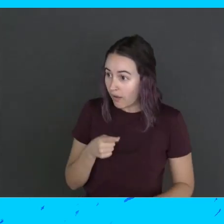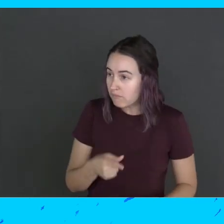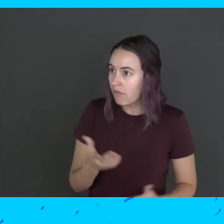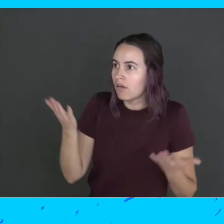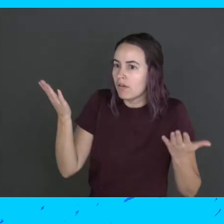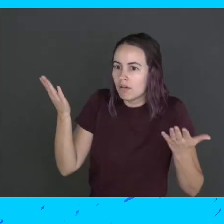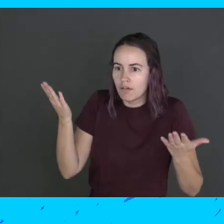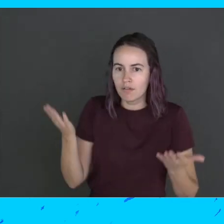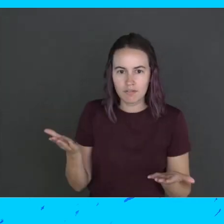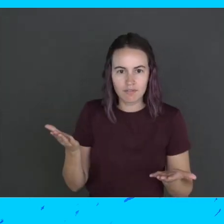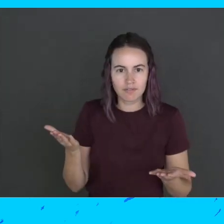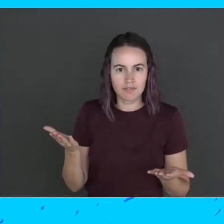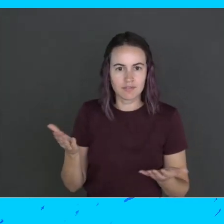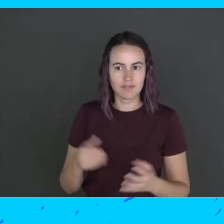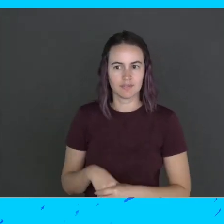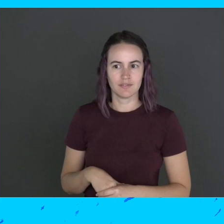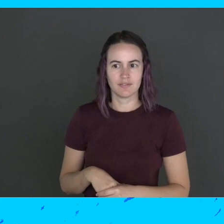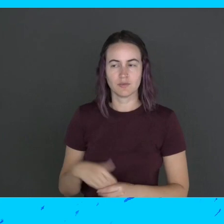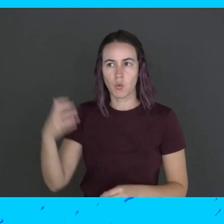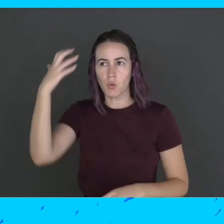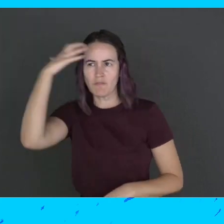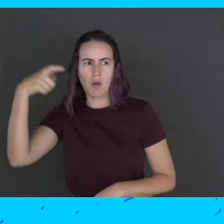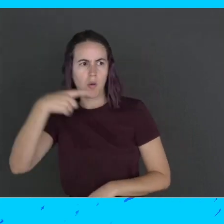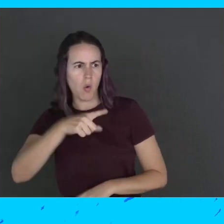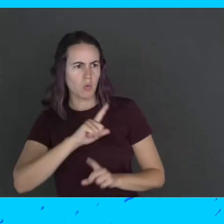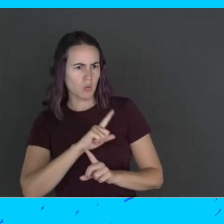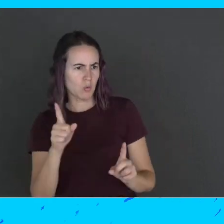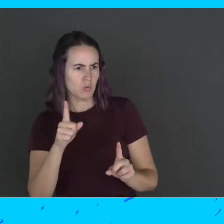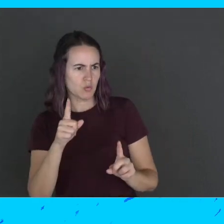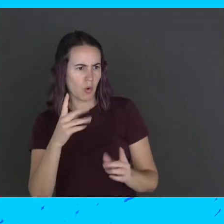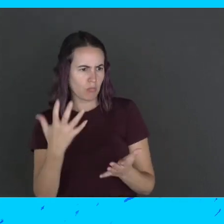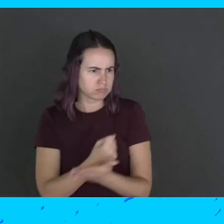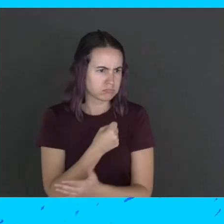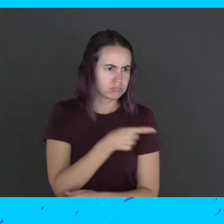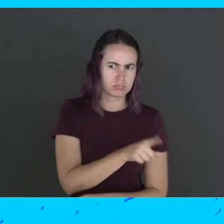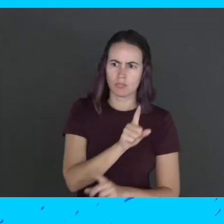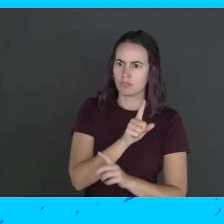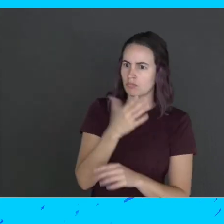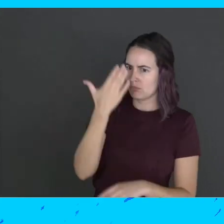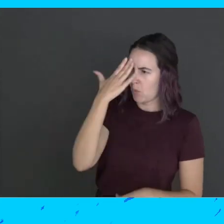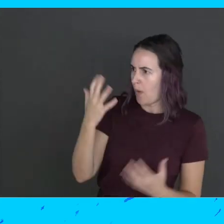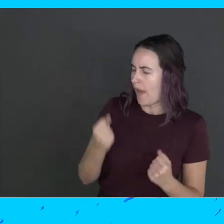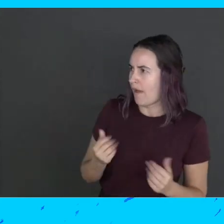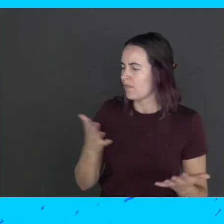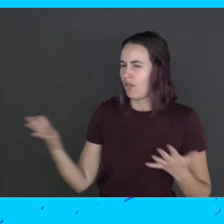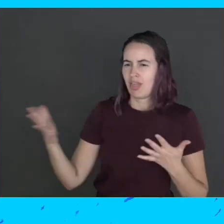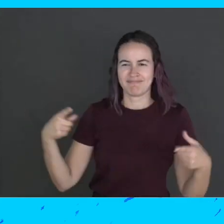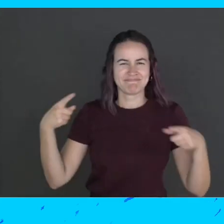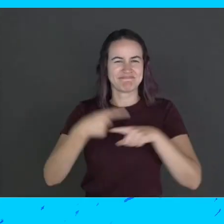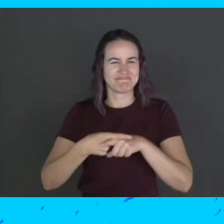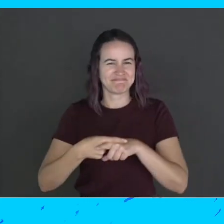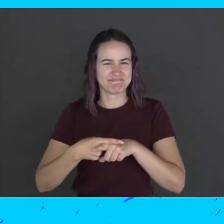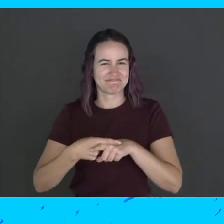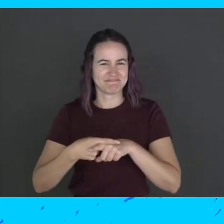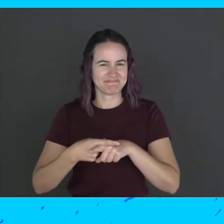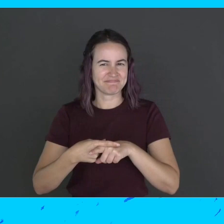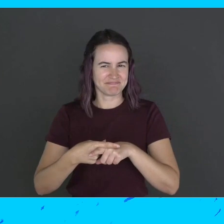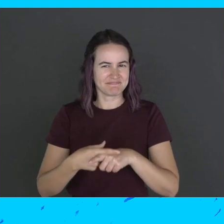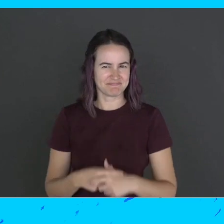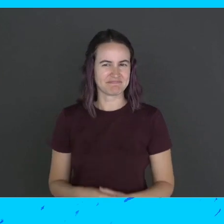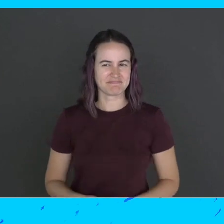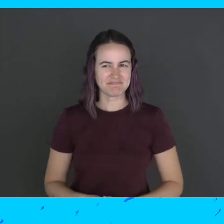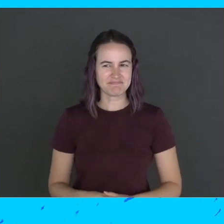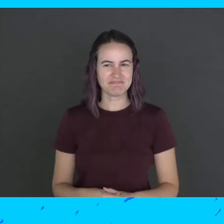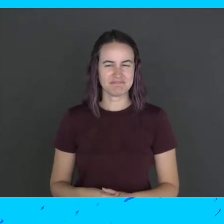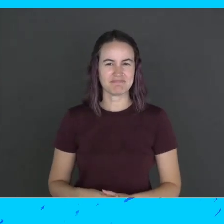elles ne savent pas que les services sont accessibles et qu'elles ont bénéfice à cela. Donc, je